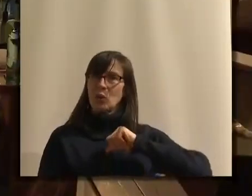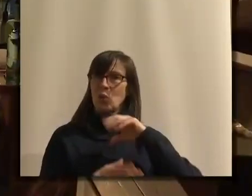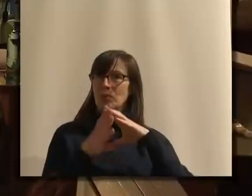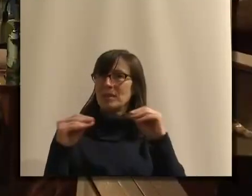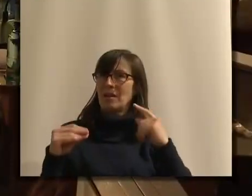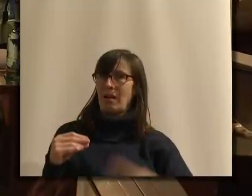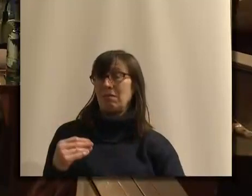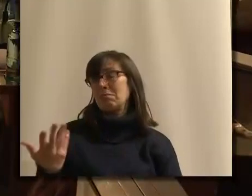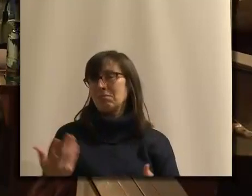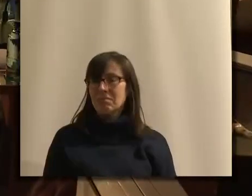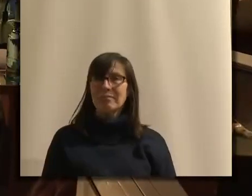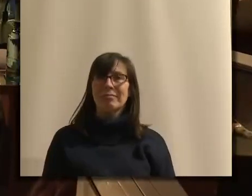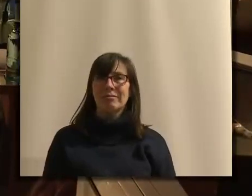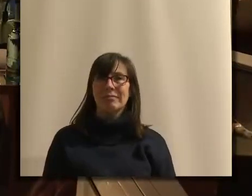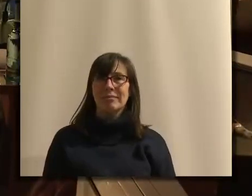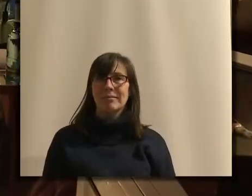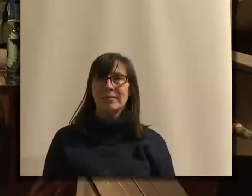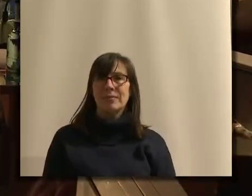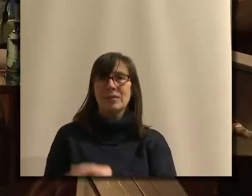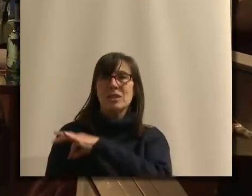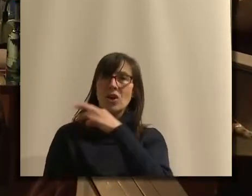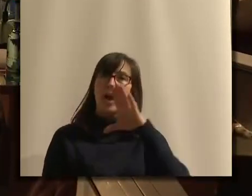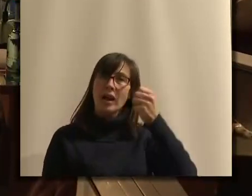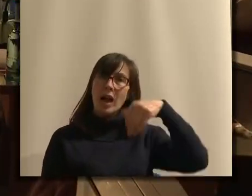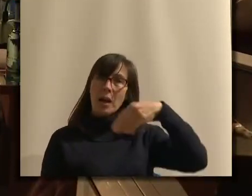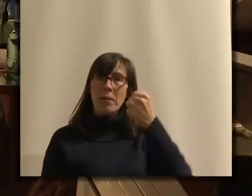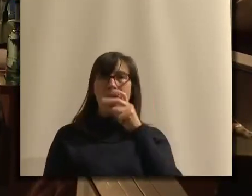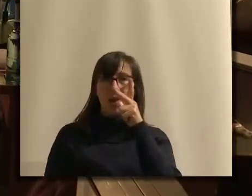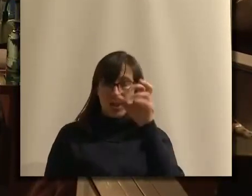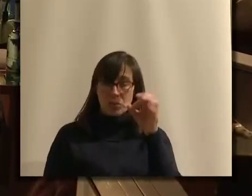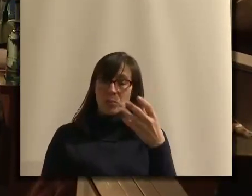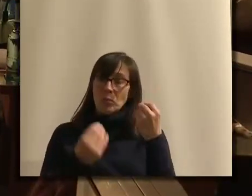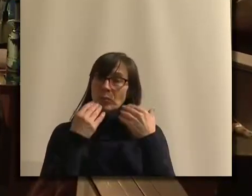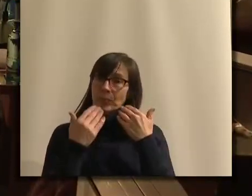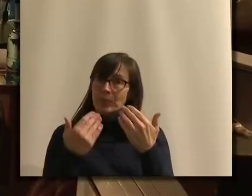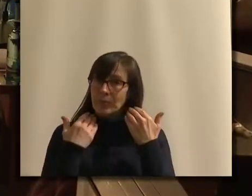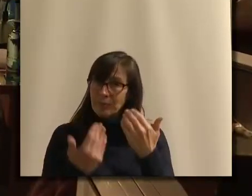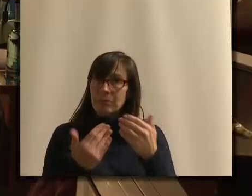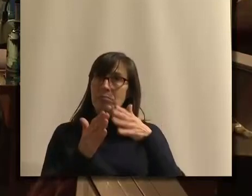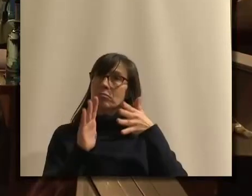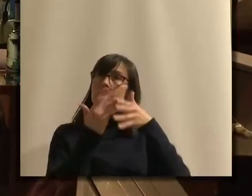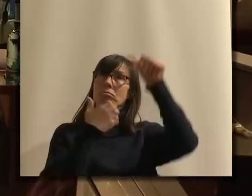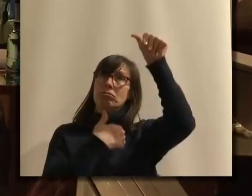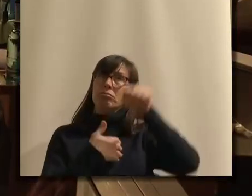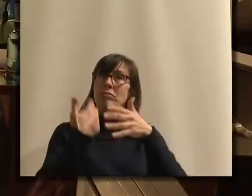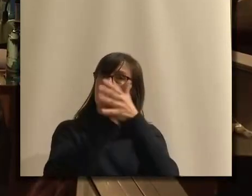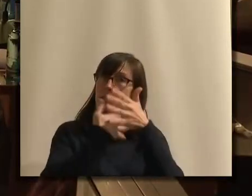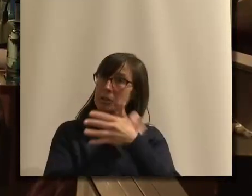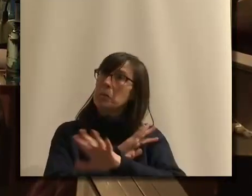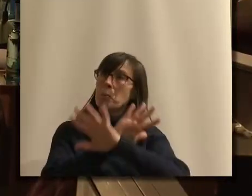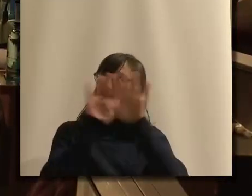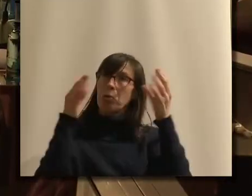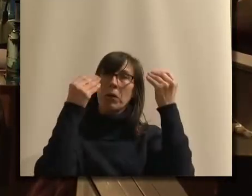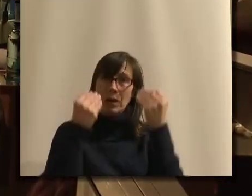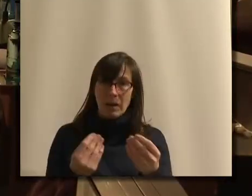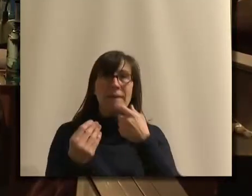universitat. Moltes gràcies, senyor Camacho. Moltes gràcies. Bé, doncs, gràcies per l'explicació, doctor Imany. De fet, ens